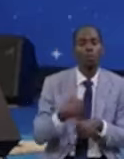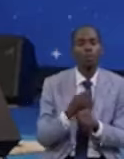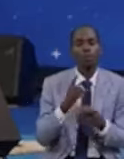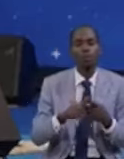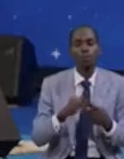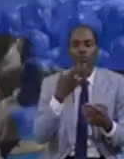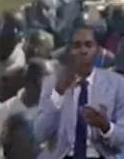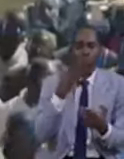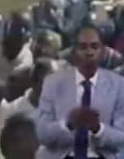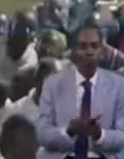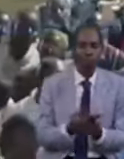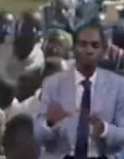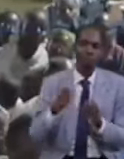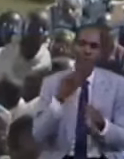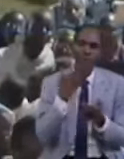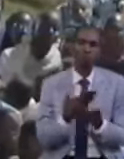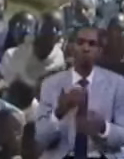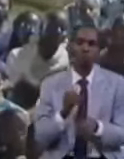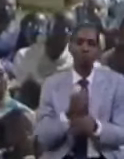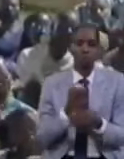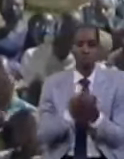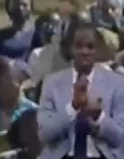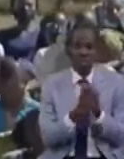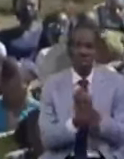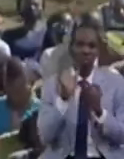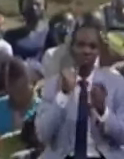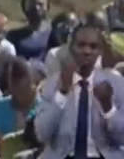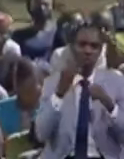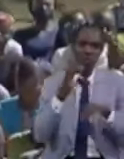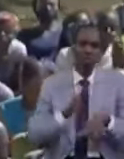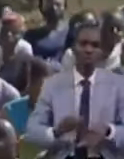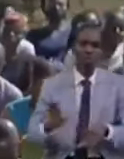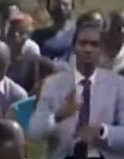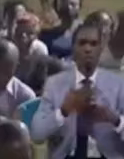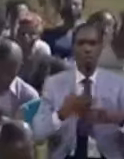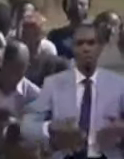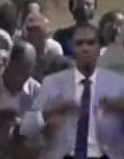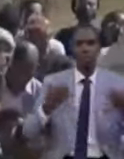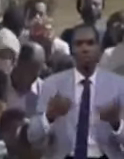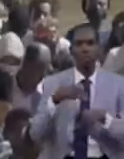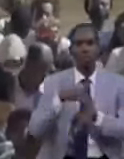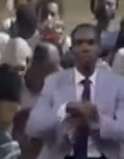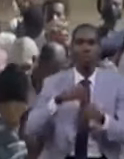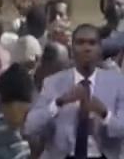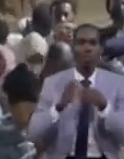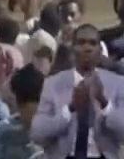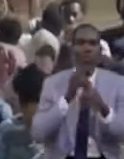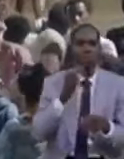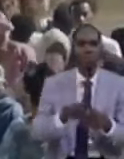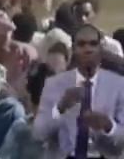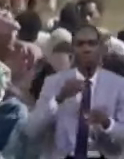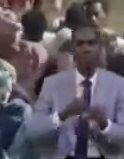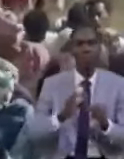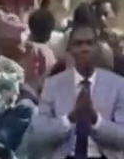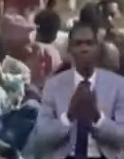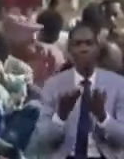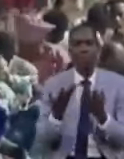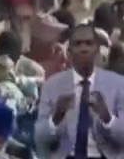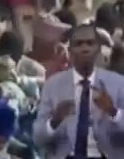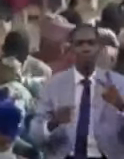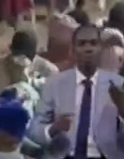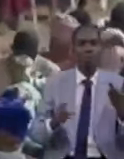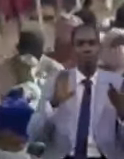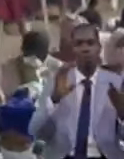ce soir en 2e Corinthiens chapitre 9 verset 8 2